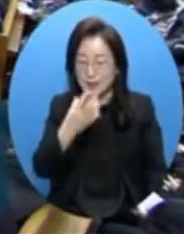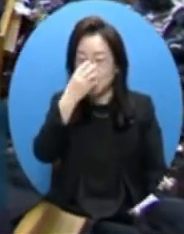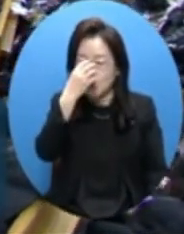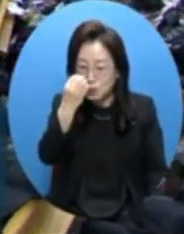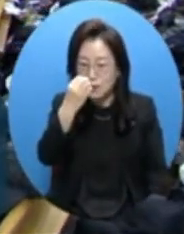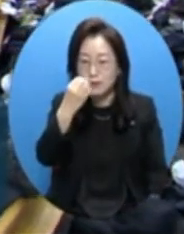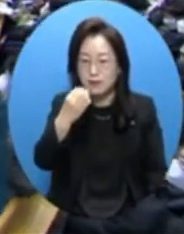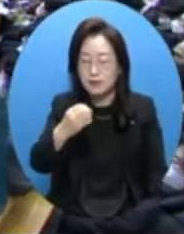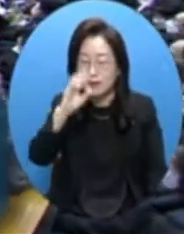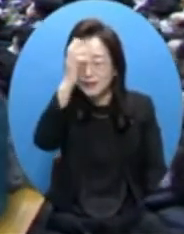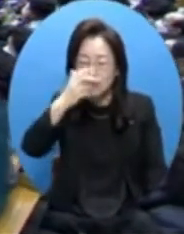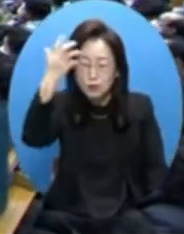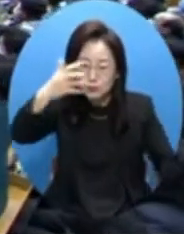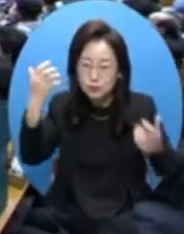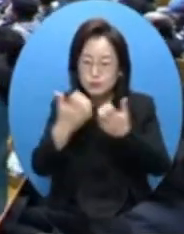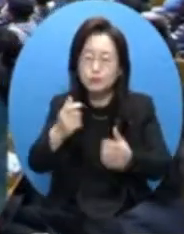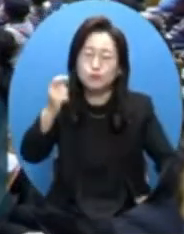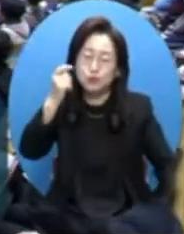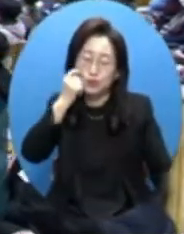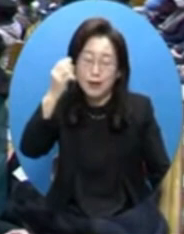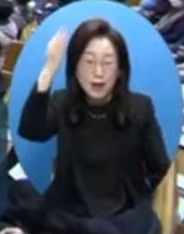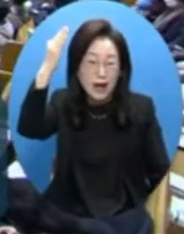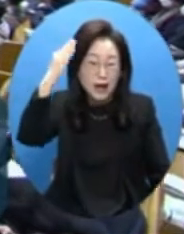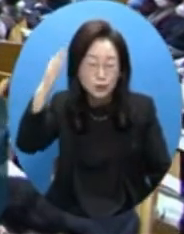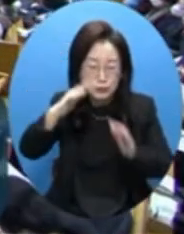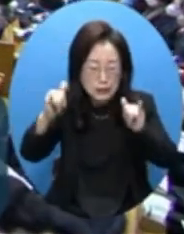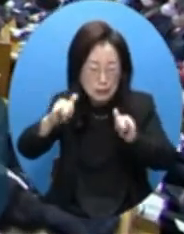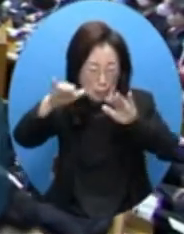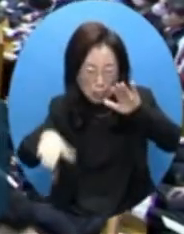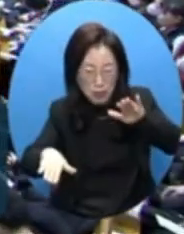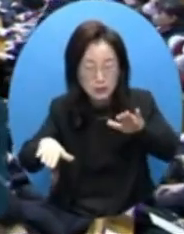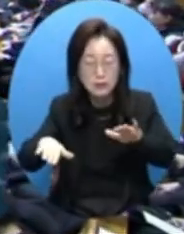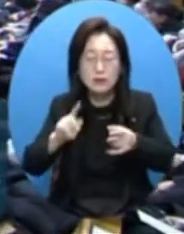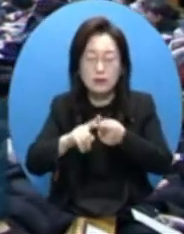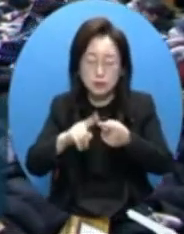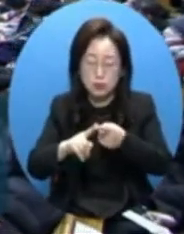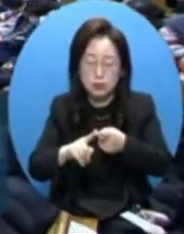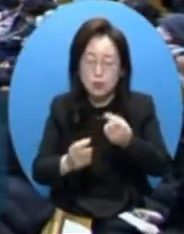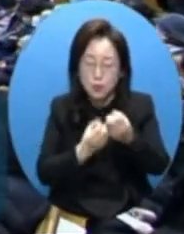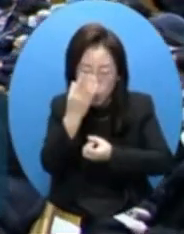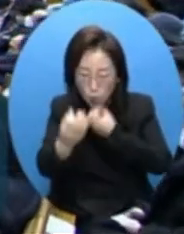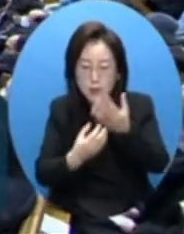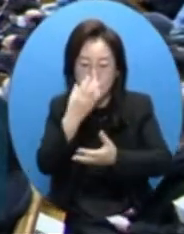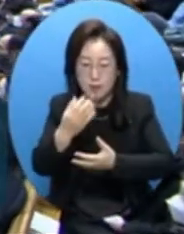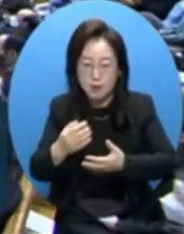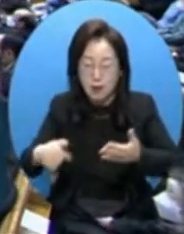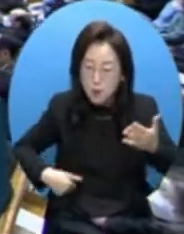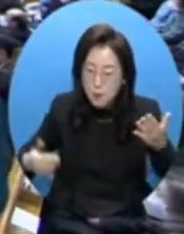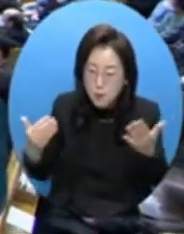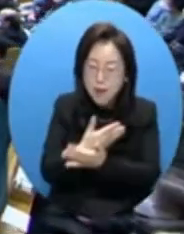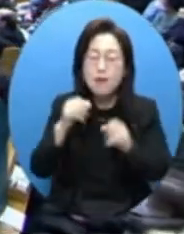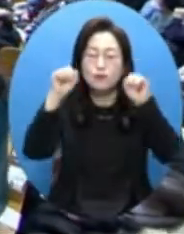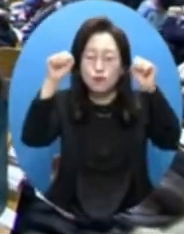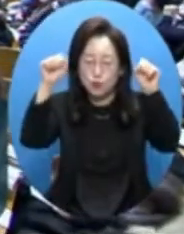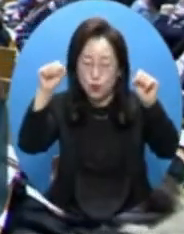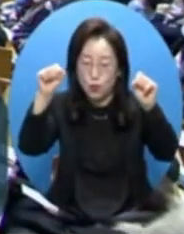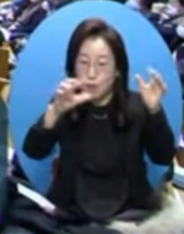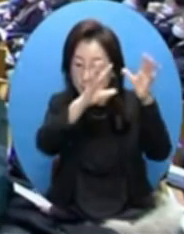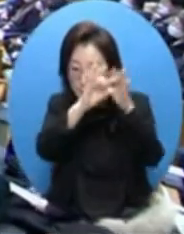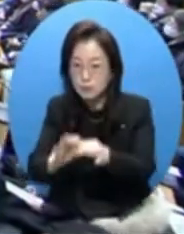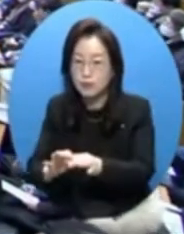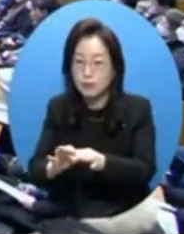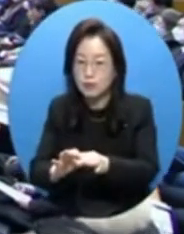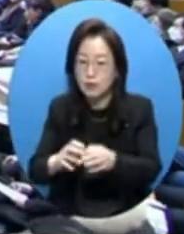교만과 성령 충만하지 못한 건 한국인들에 대한 인종 평일에 있었던 것을 고백했습니다이 회계 운동이 이어져서 8월